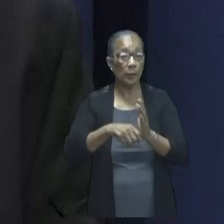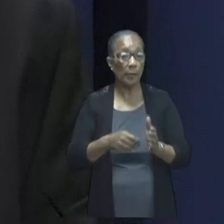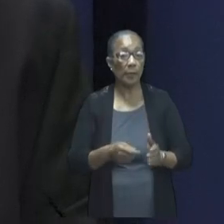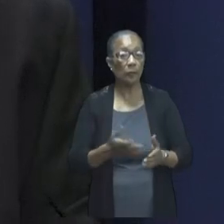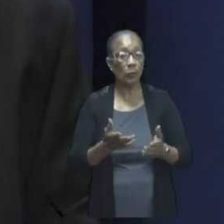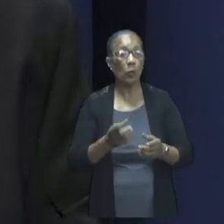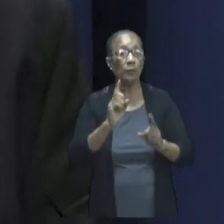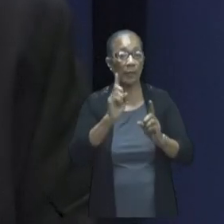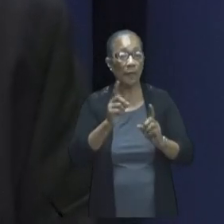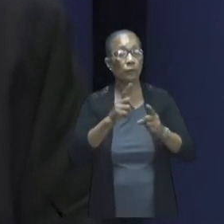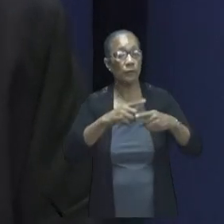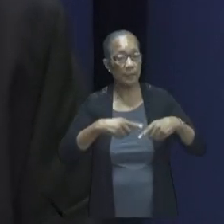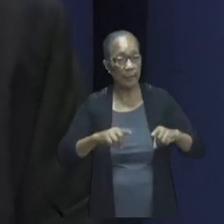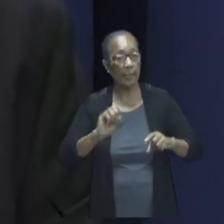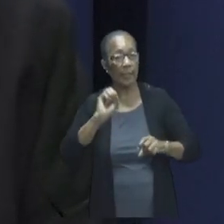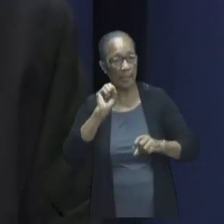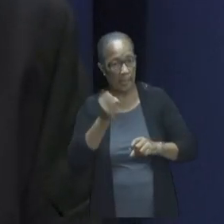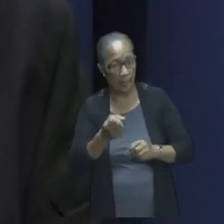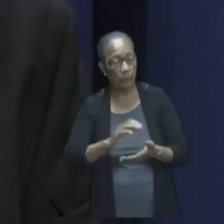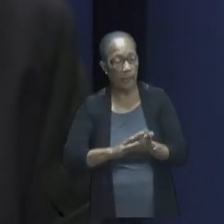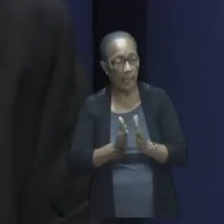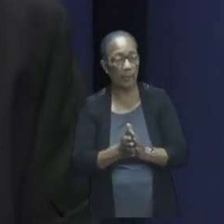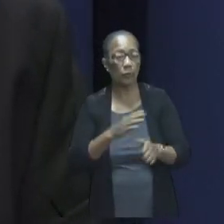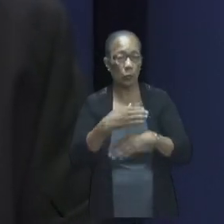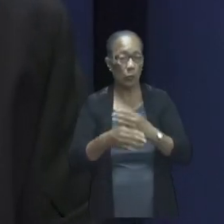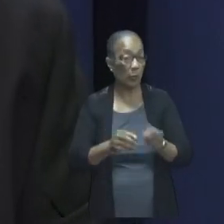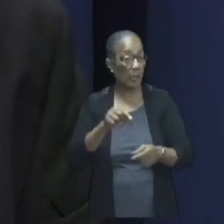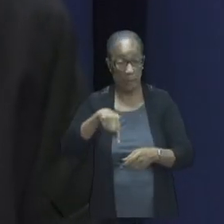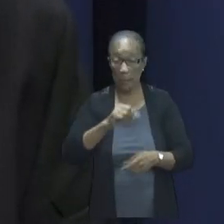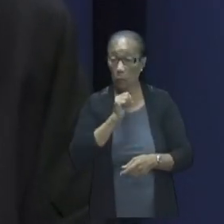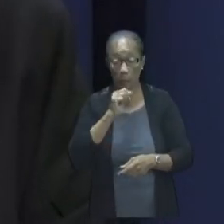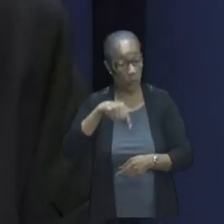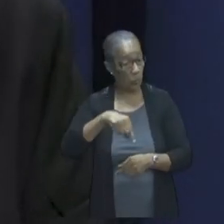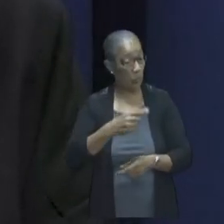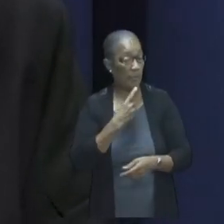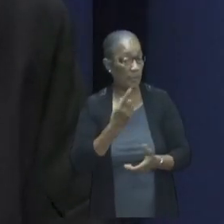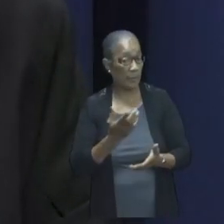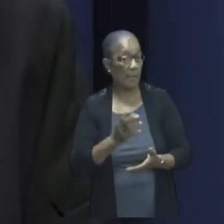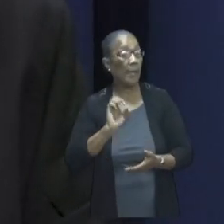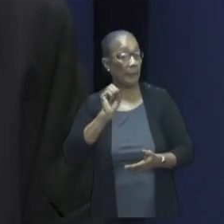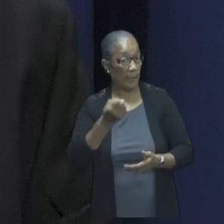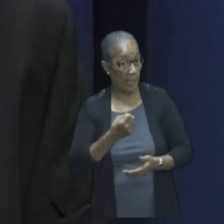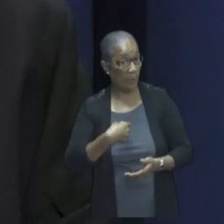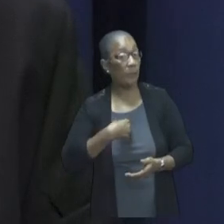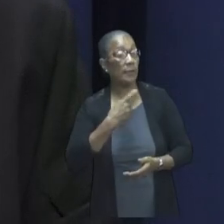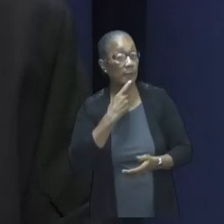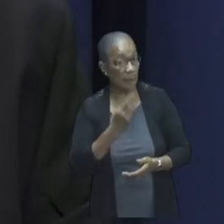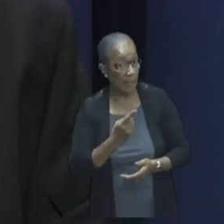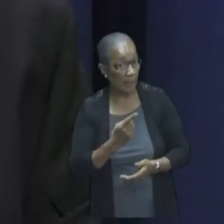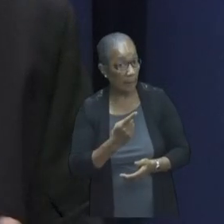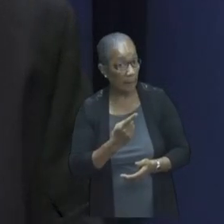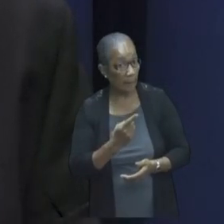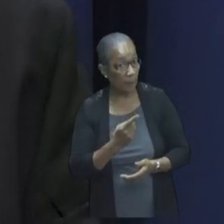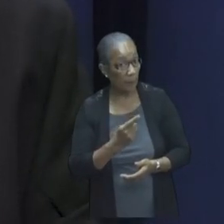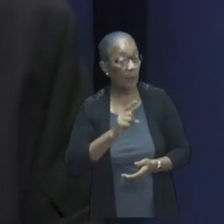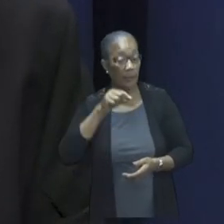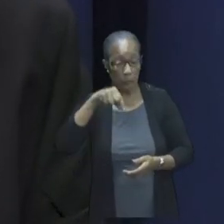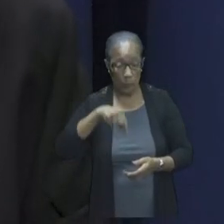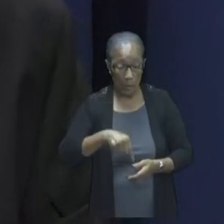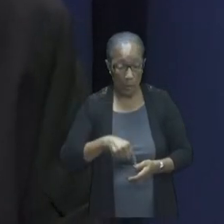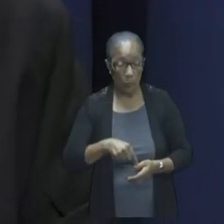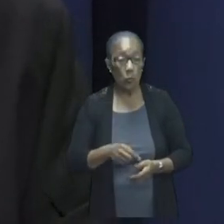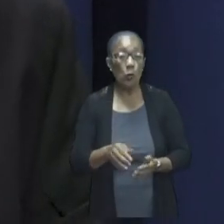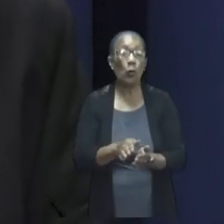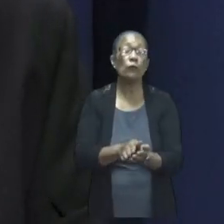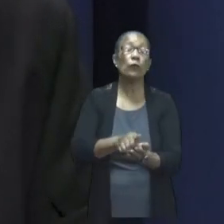verschil kan verhandeld door de niet wat er al is daarom zeg ik steeds dat het niet zo is dat we een voorraad heb aan carbon